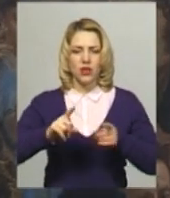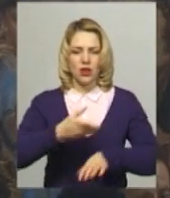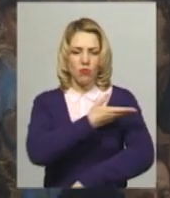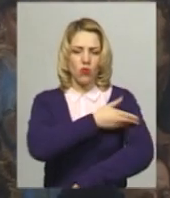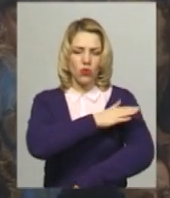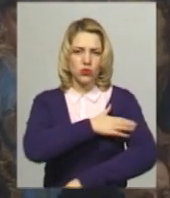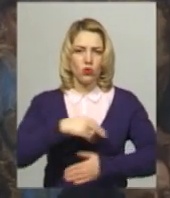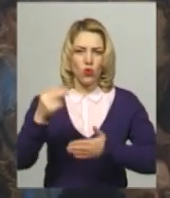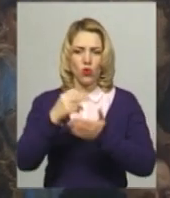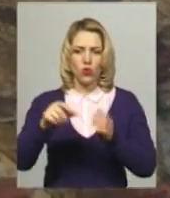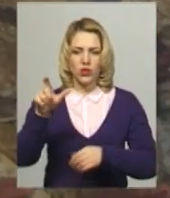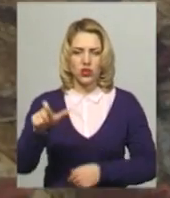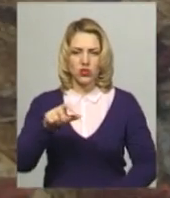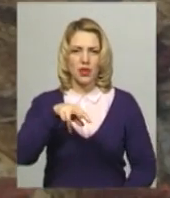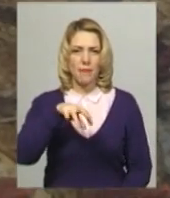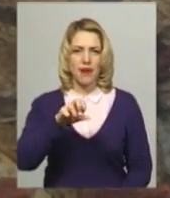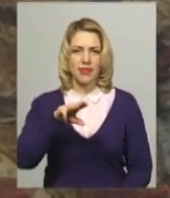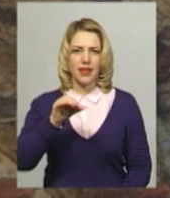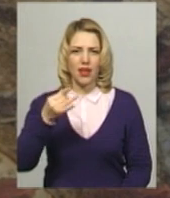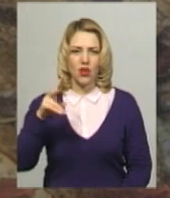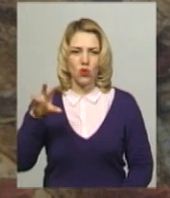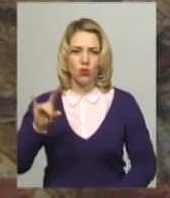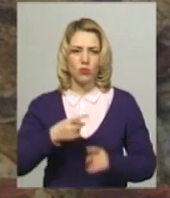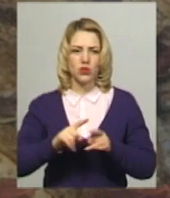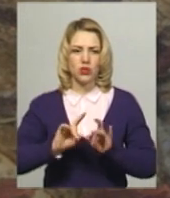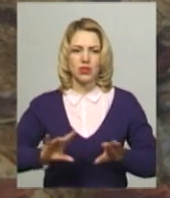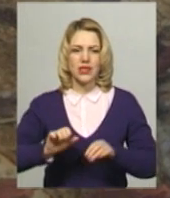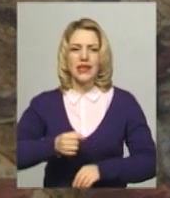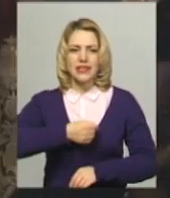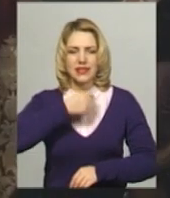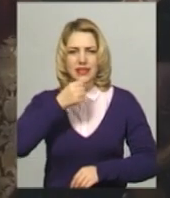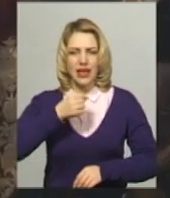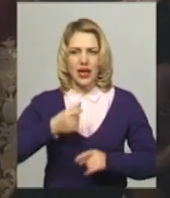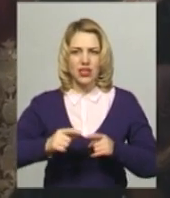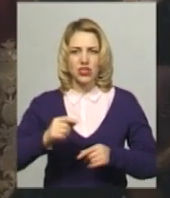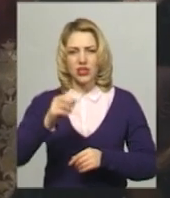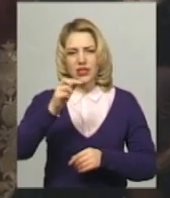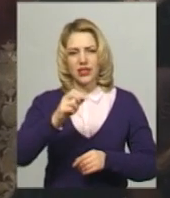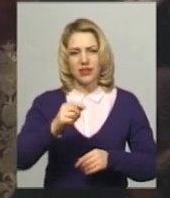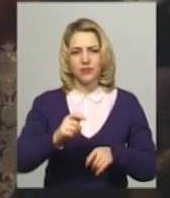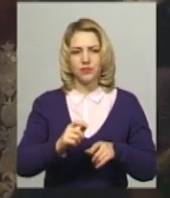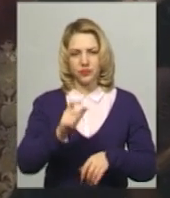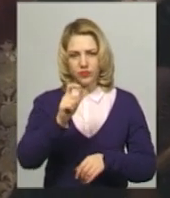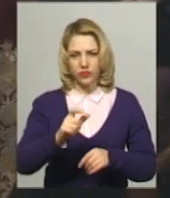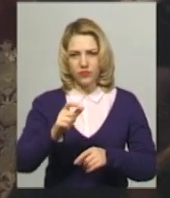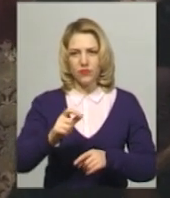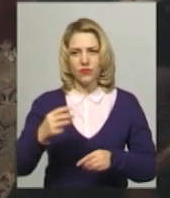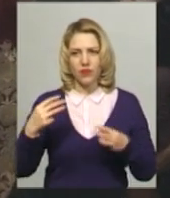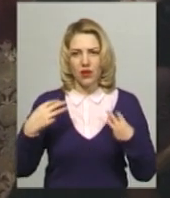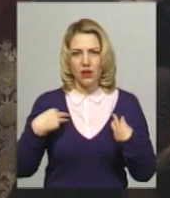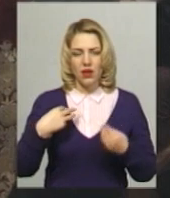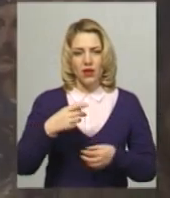Яна Матейко. Про це розповів старший науковий співробітник Державного історико-культурного заповідника «Самчики» Олександр